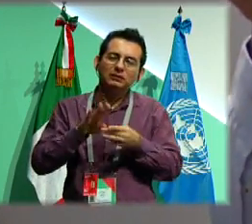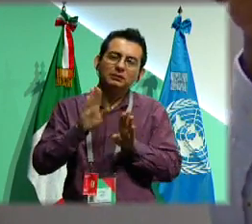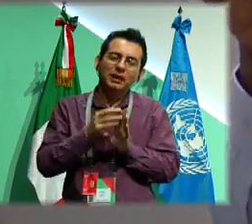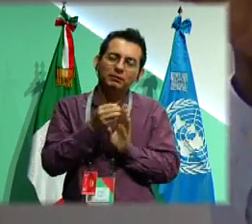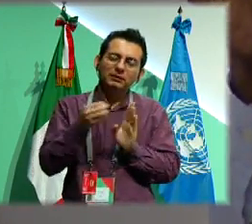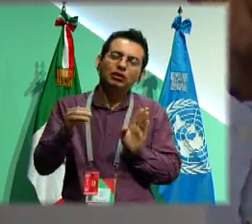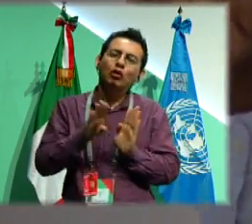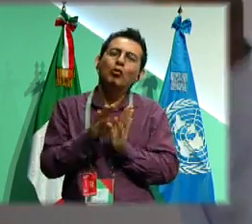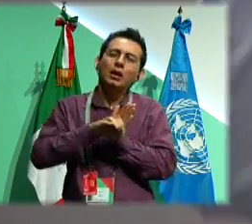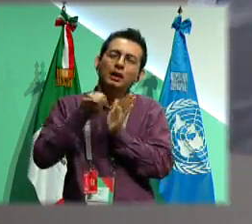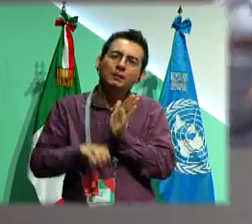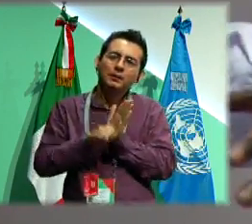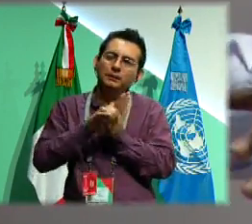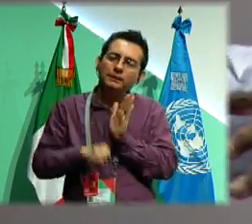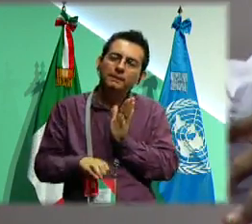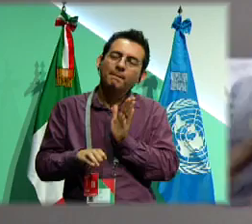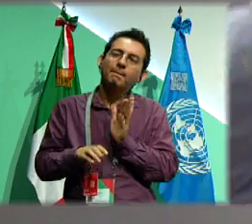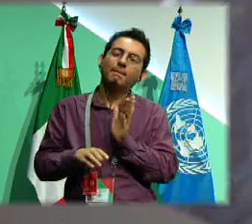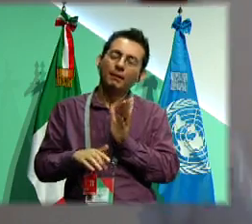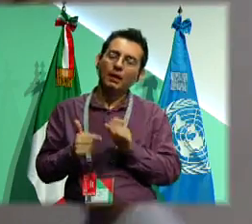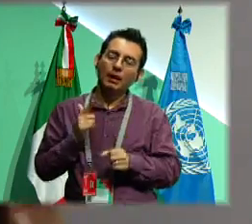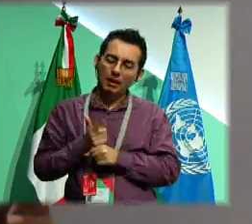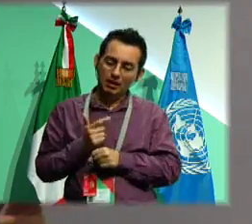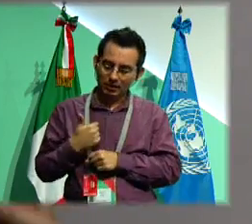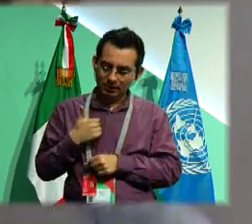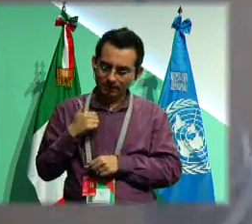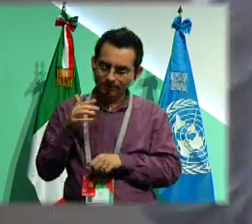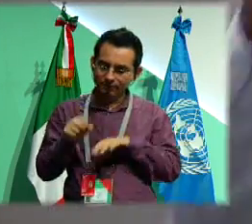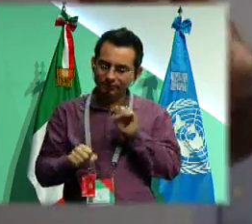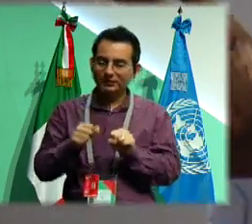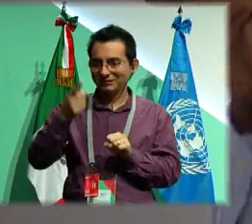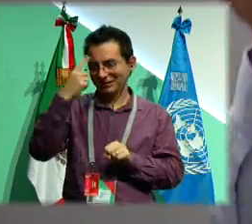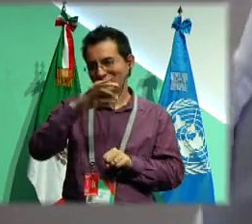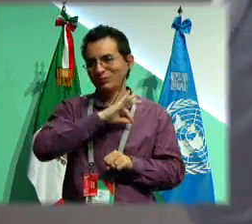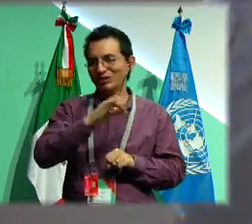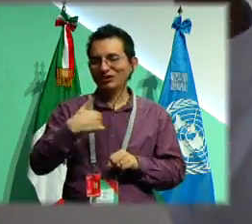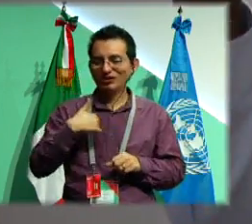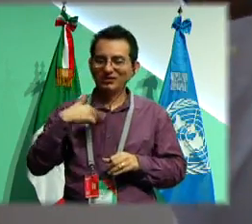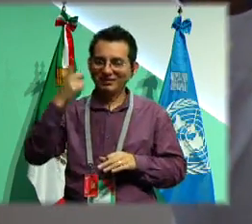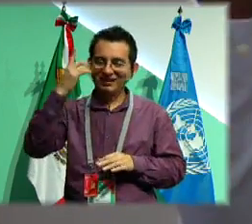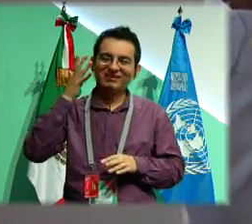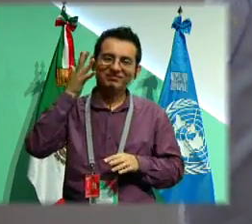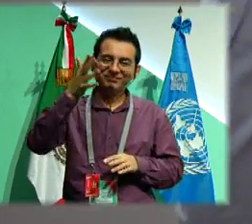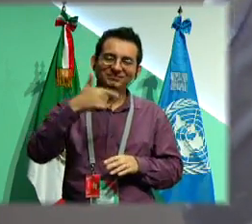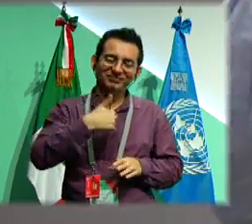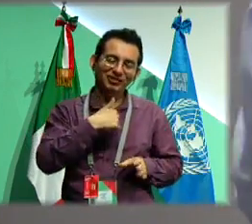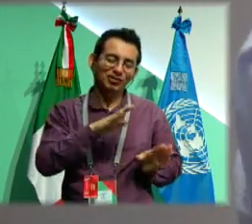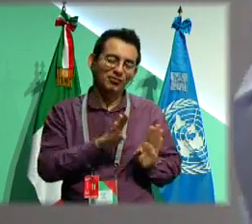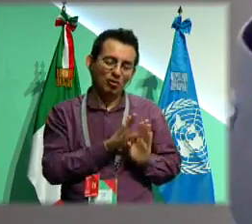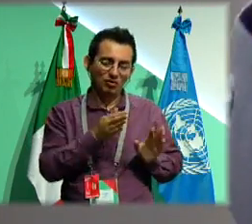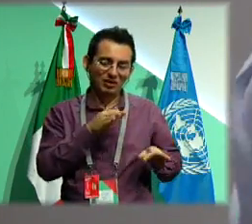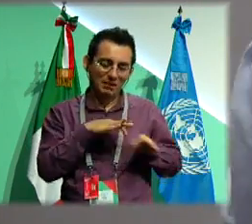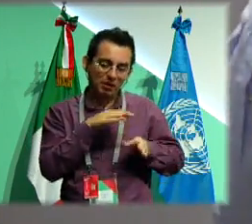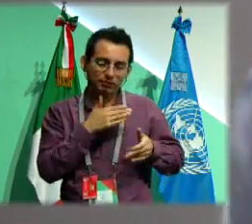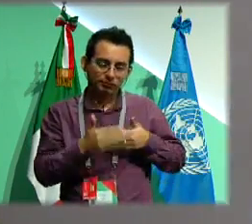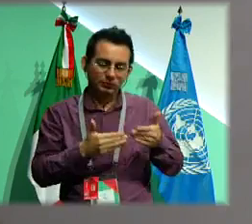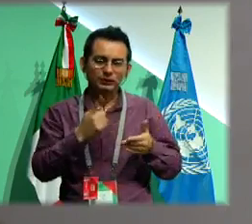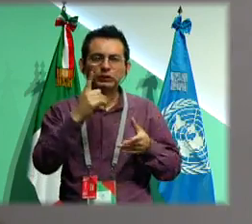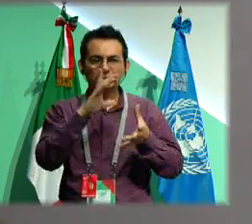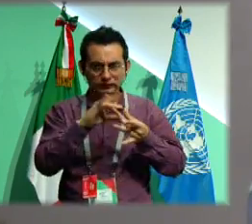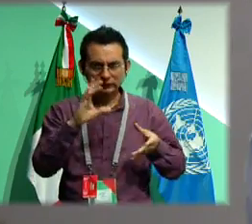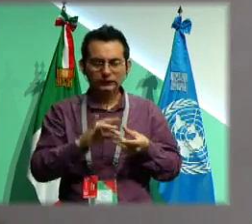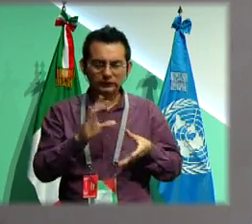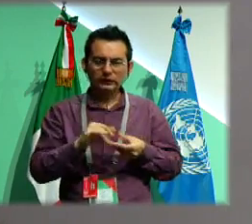que je comprends ici, pourquoi je ne suis pas impliqué, pourquoi je suis impliqué, mais réellement, quels sont les accords qui ont été négociés et que ça n'a pas